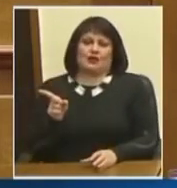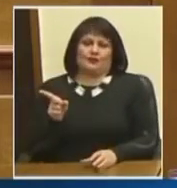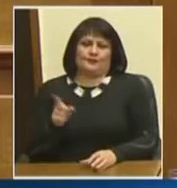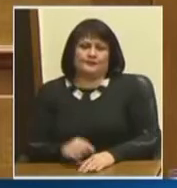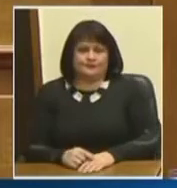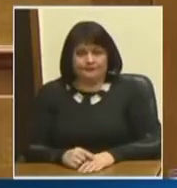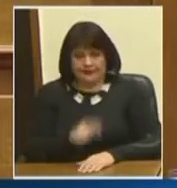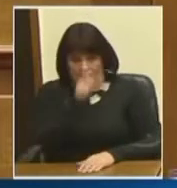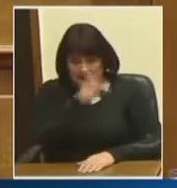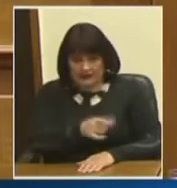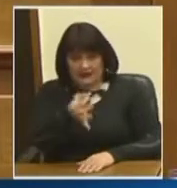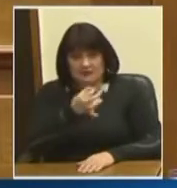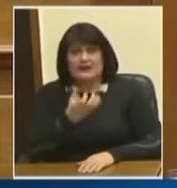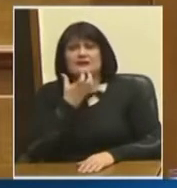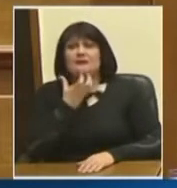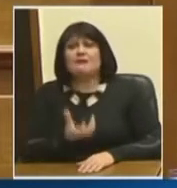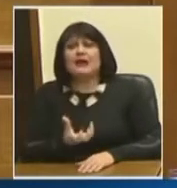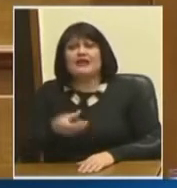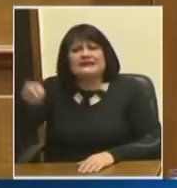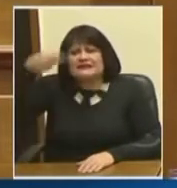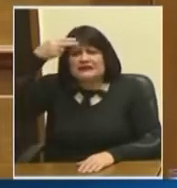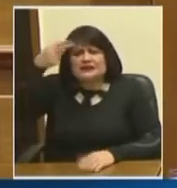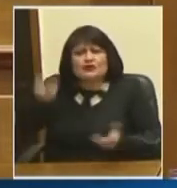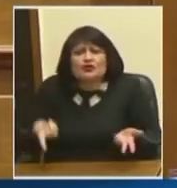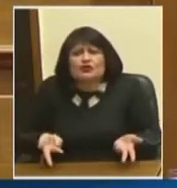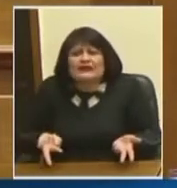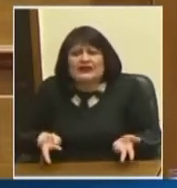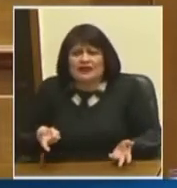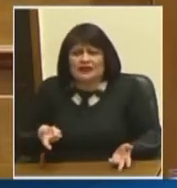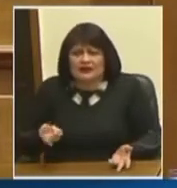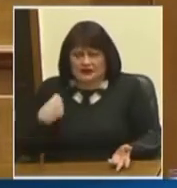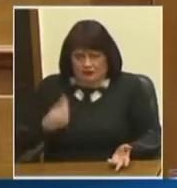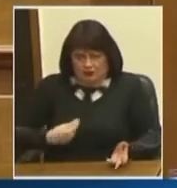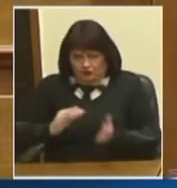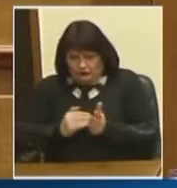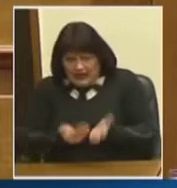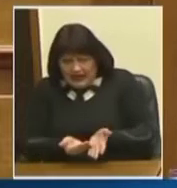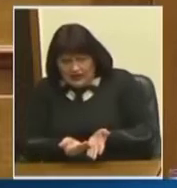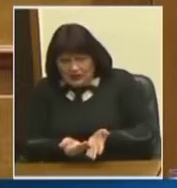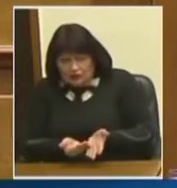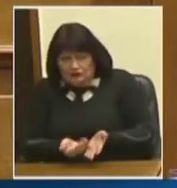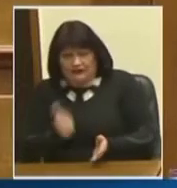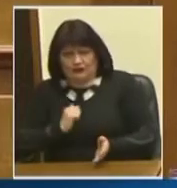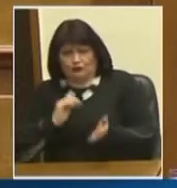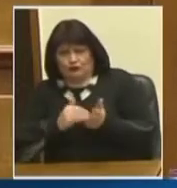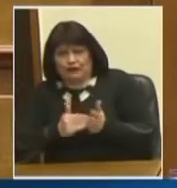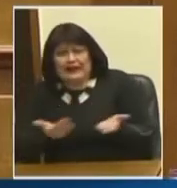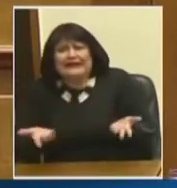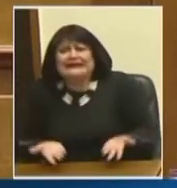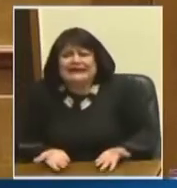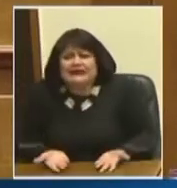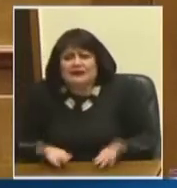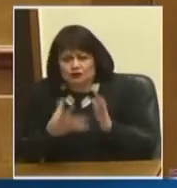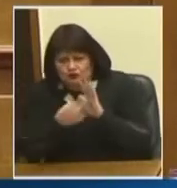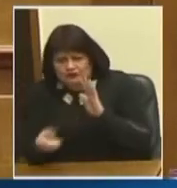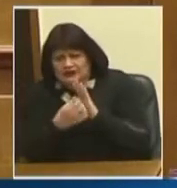Βαφτίζεται τους ιερείς ως τι τώρα, ως ιδιωτικούς υπαλλήλους, ως κάτι διαφορετικό? Πάντως τους